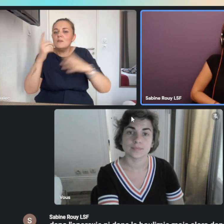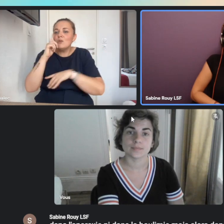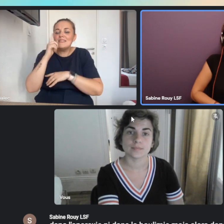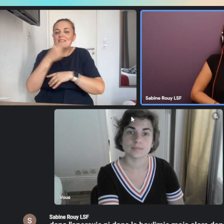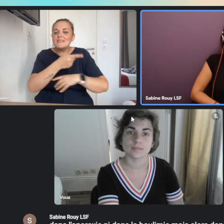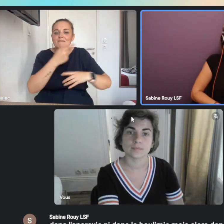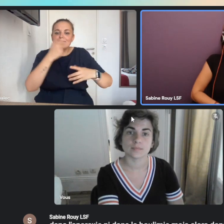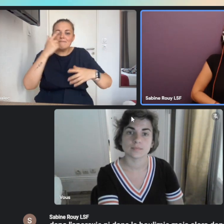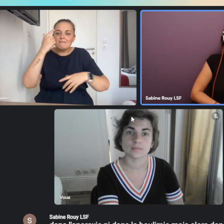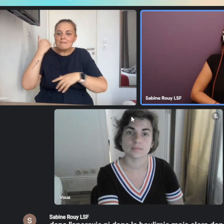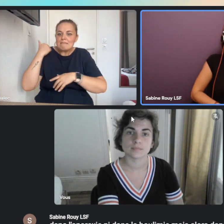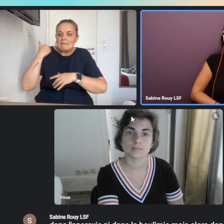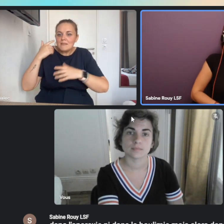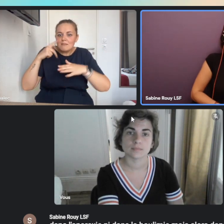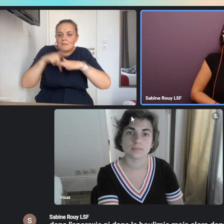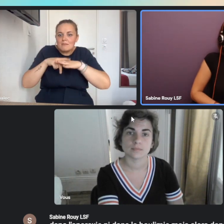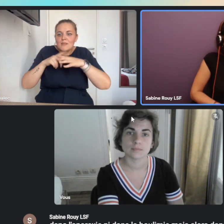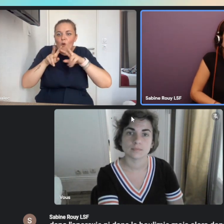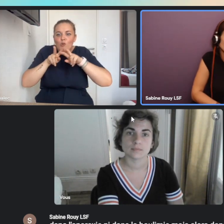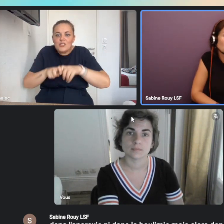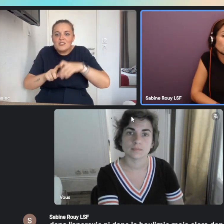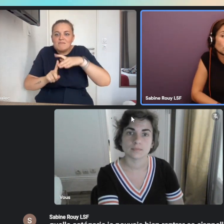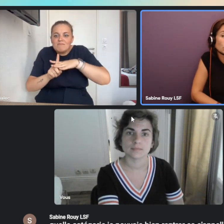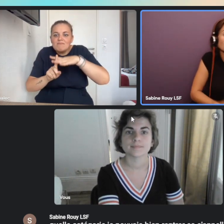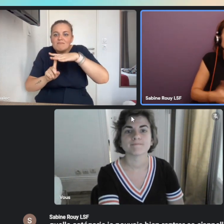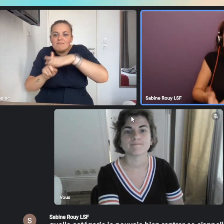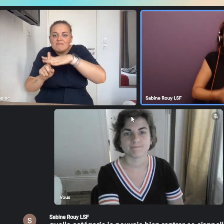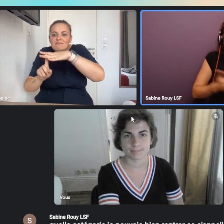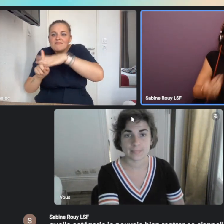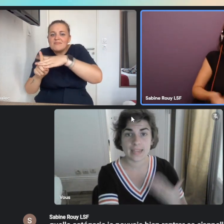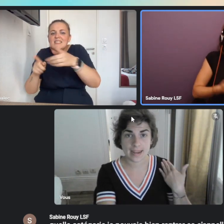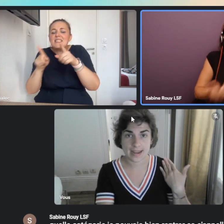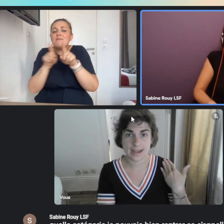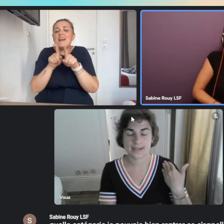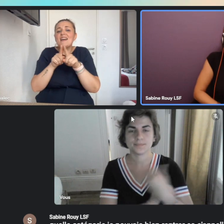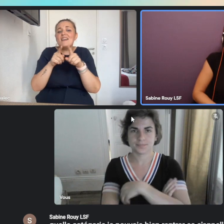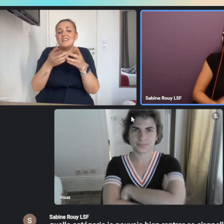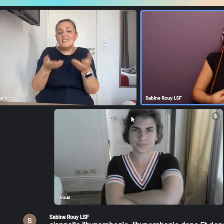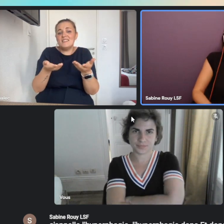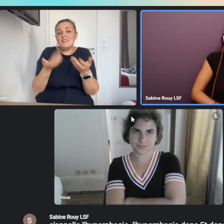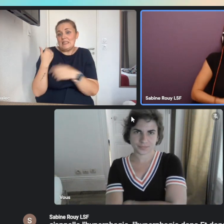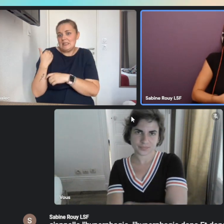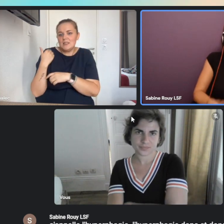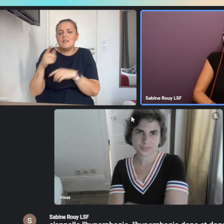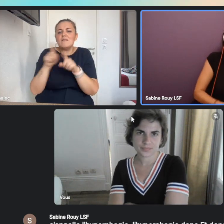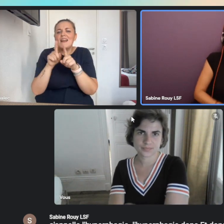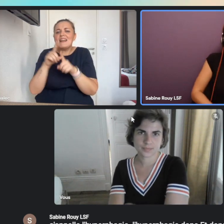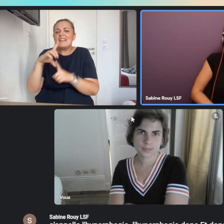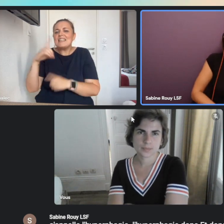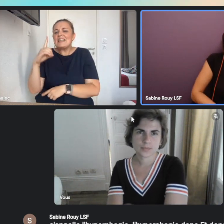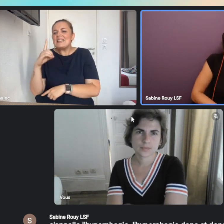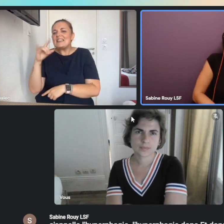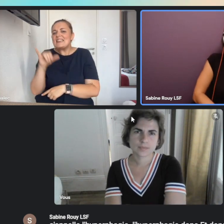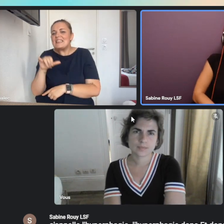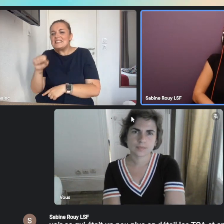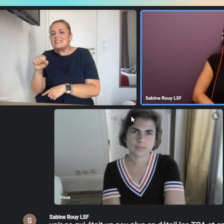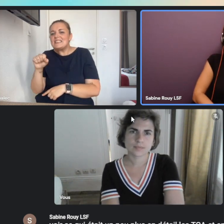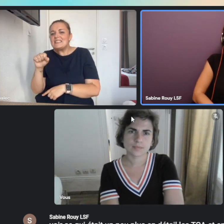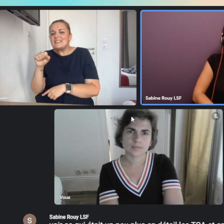troubles. Euh, mais en fait, c'est normal parce qu'on a commencé à faire des recherches récemment, donc ça commence à émerger. C'est très